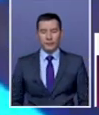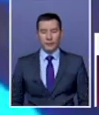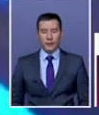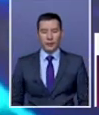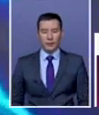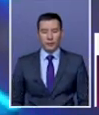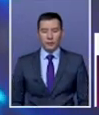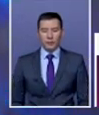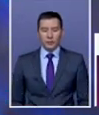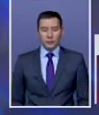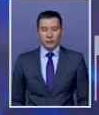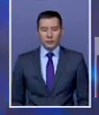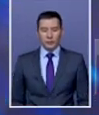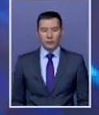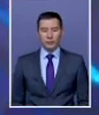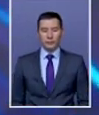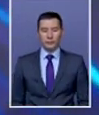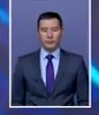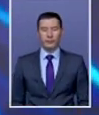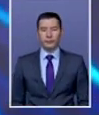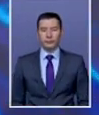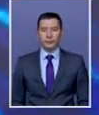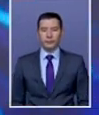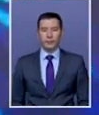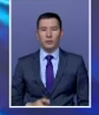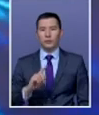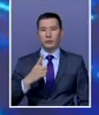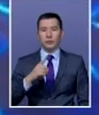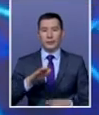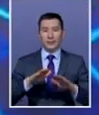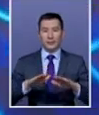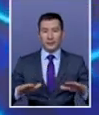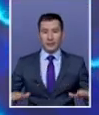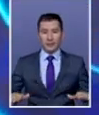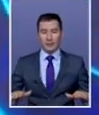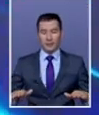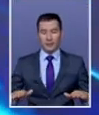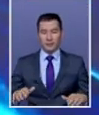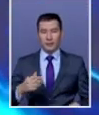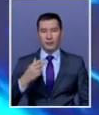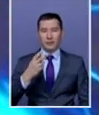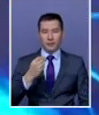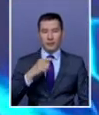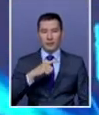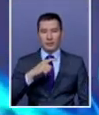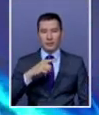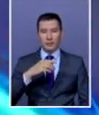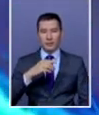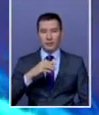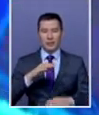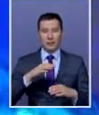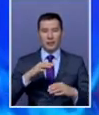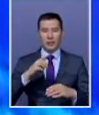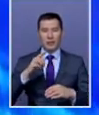время уроков носить надо, потому что дети хоть и реже болеют, чем